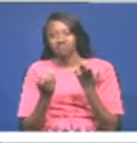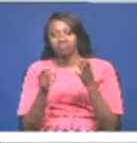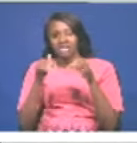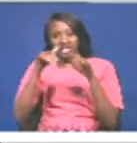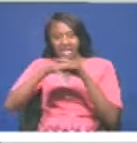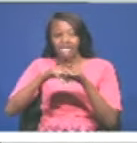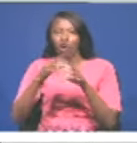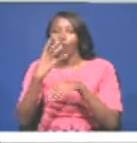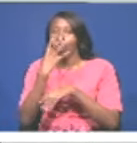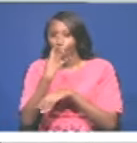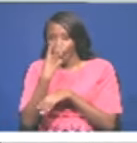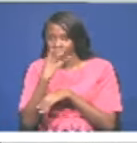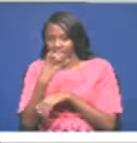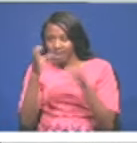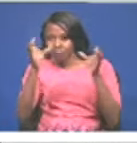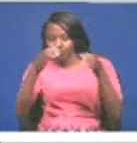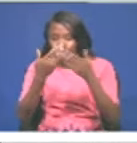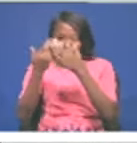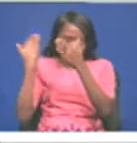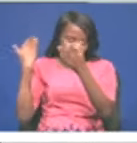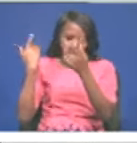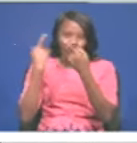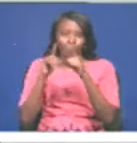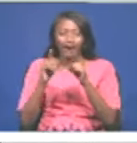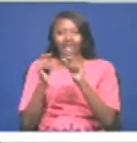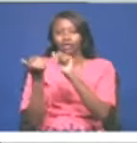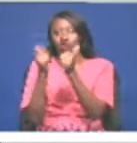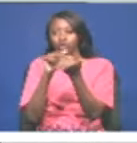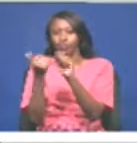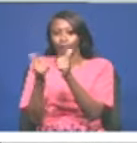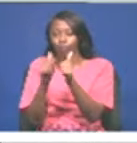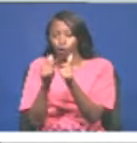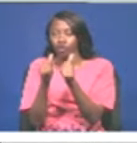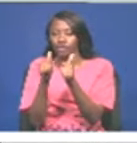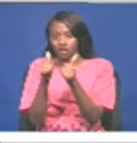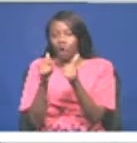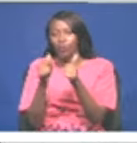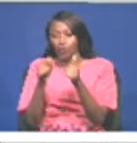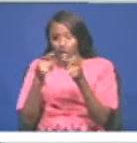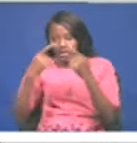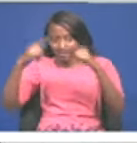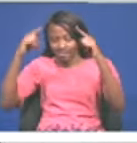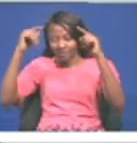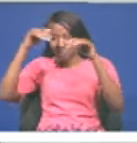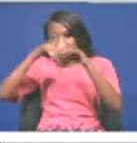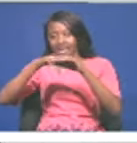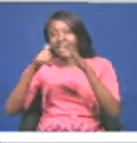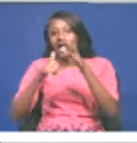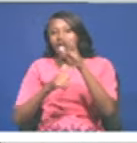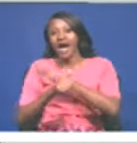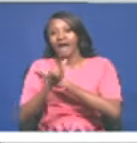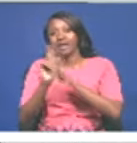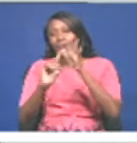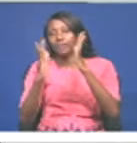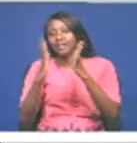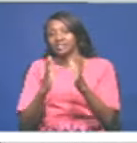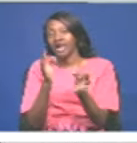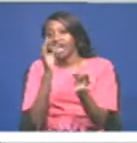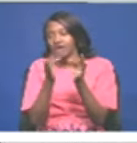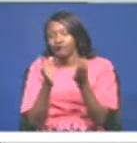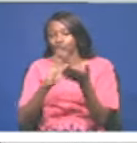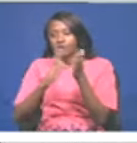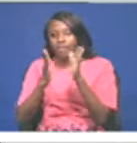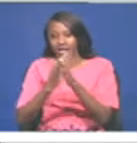kwamba wizara hiyo ya sporti itaweza kunawiri chini ya uongozi wake Ababu Namwamba ikiwa atakuwa waziri